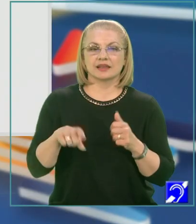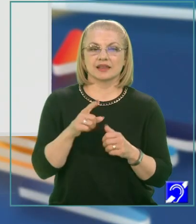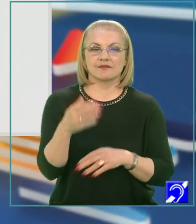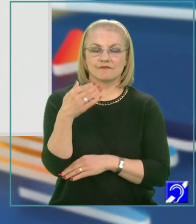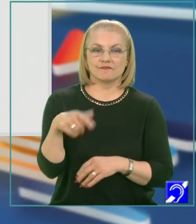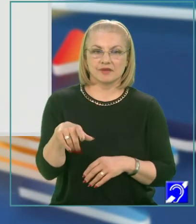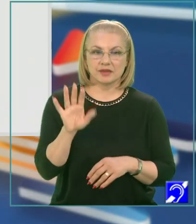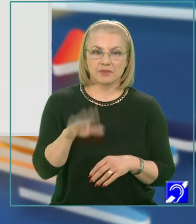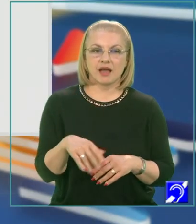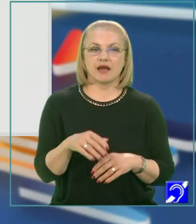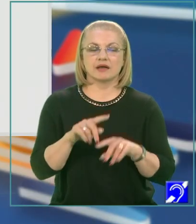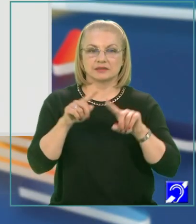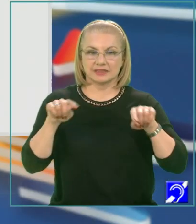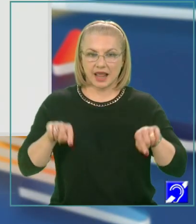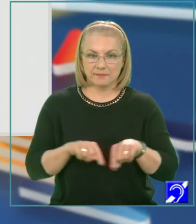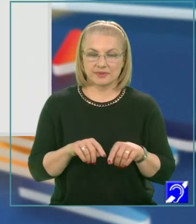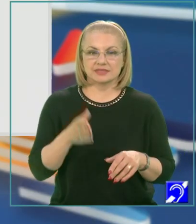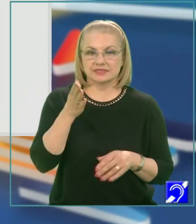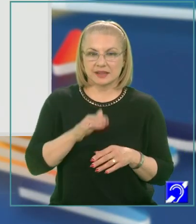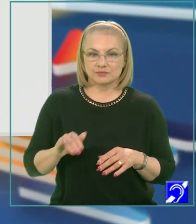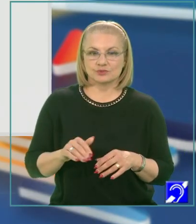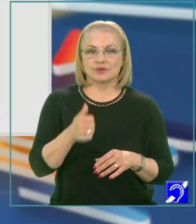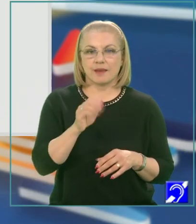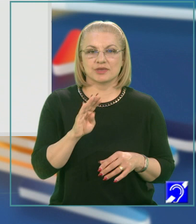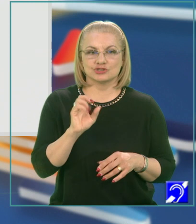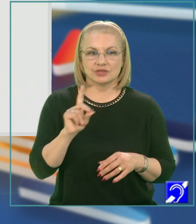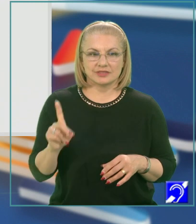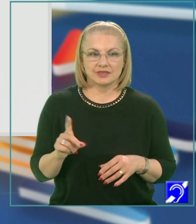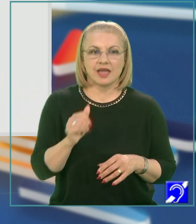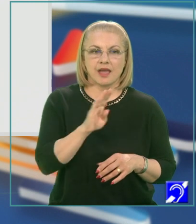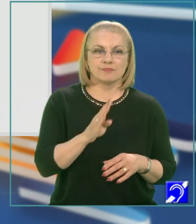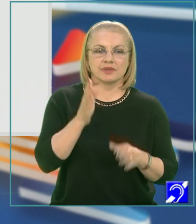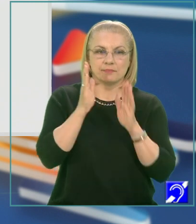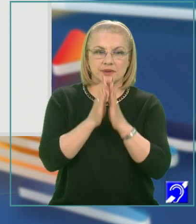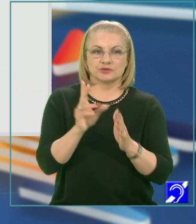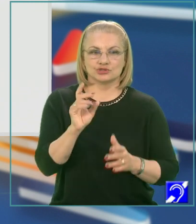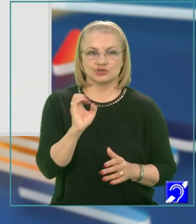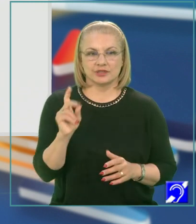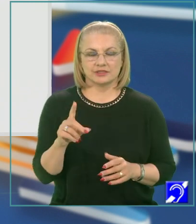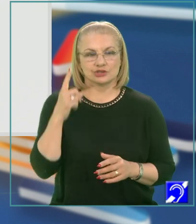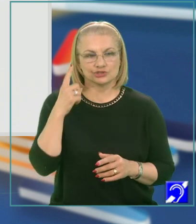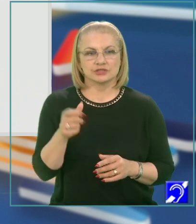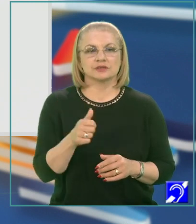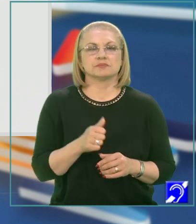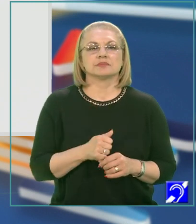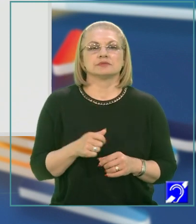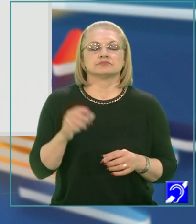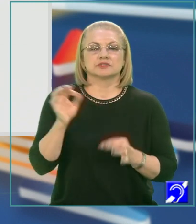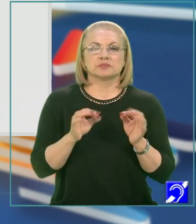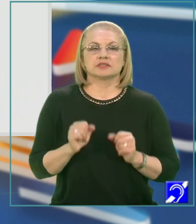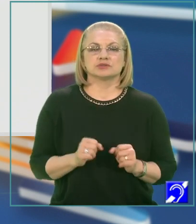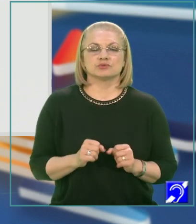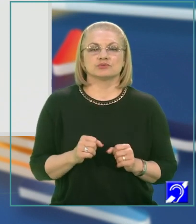dreptunghic, ABCD, în care AB e paralel cu CD și AD perpendicular pe CD. Știm dimensiunile,